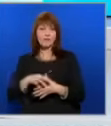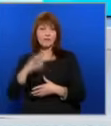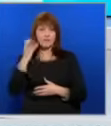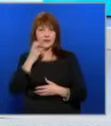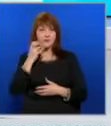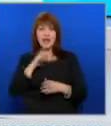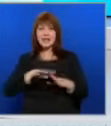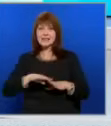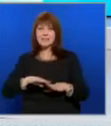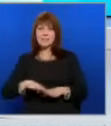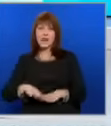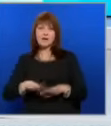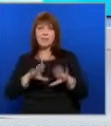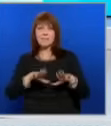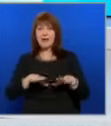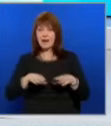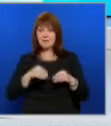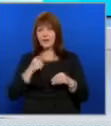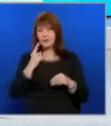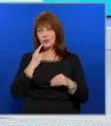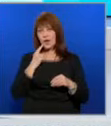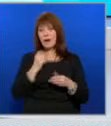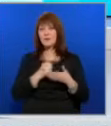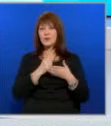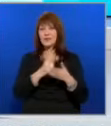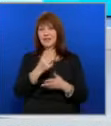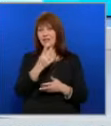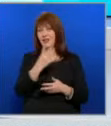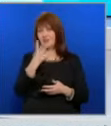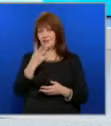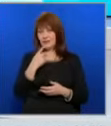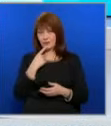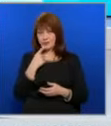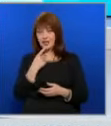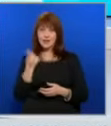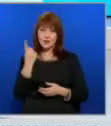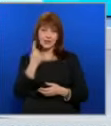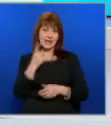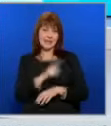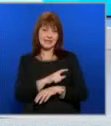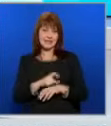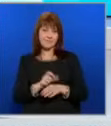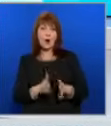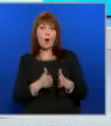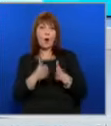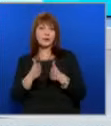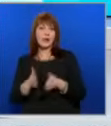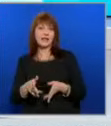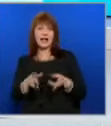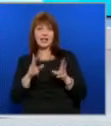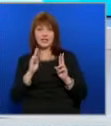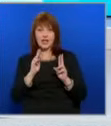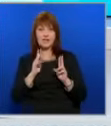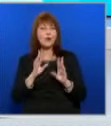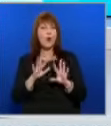Пирогов забави за малко обсъждането на бюджета за 2024 година с още една седмица. Отлагането на решението